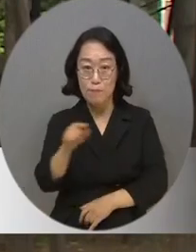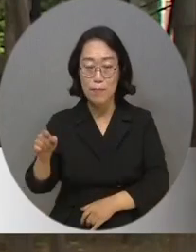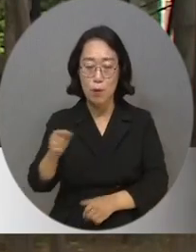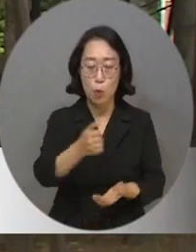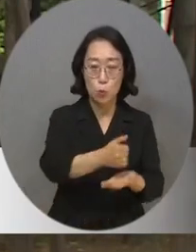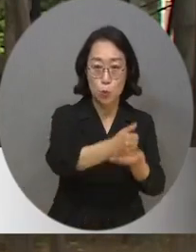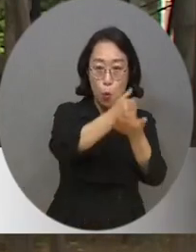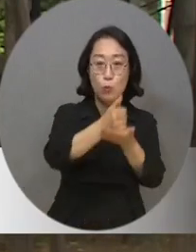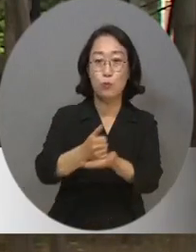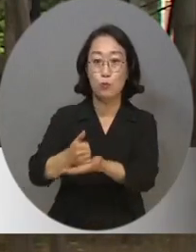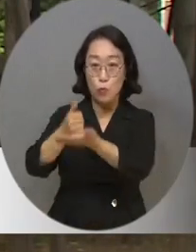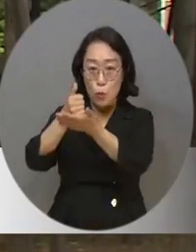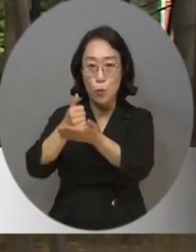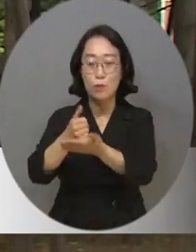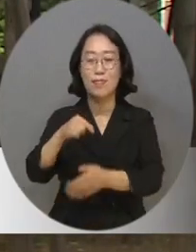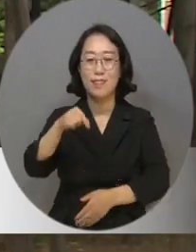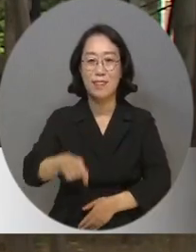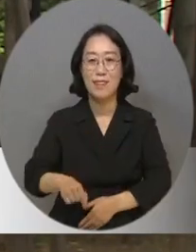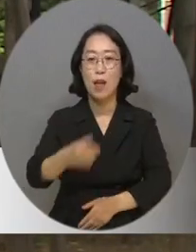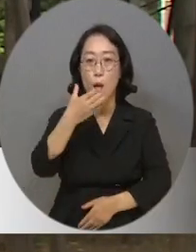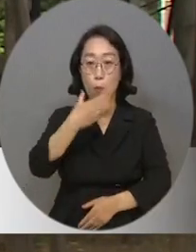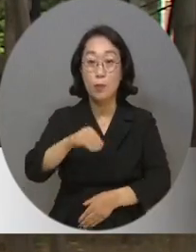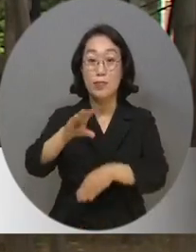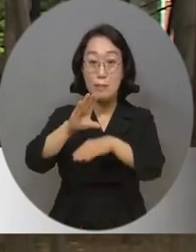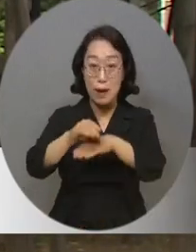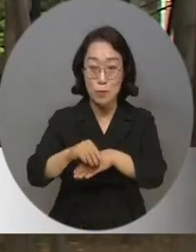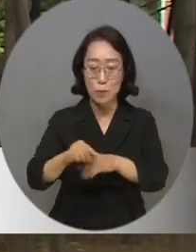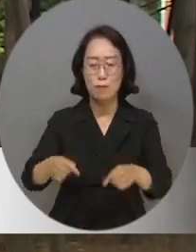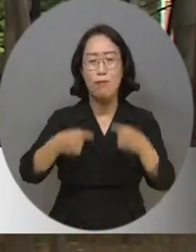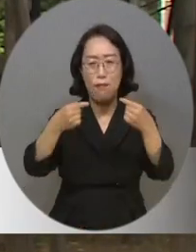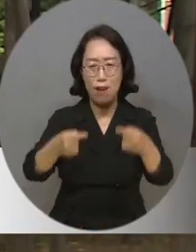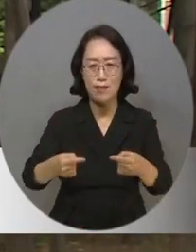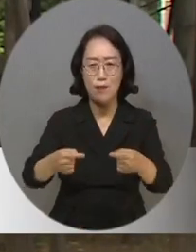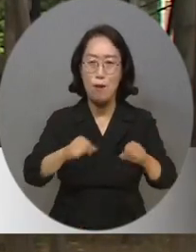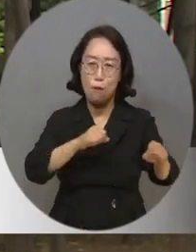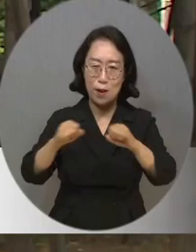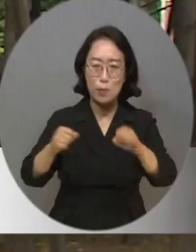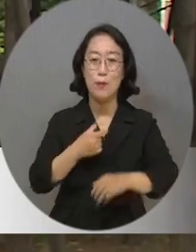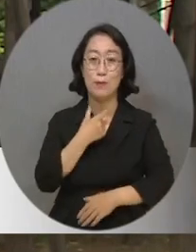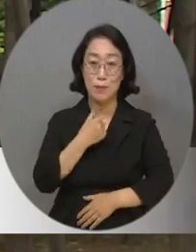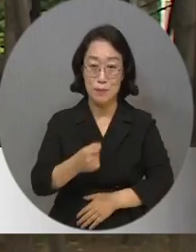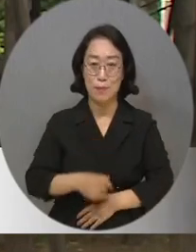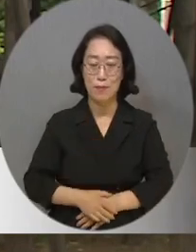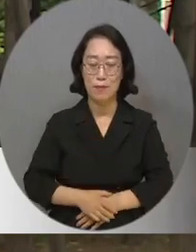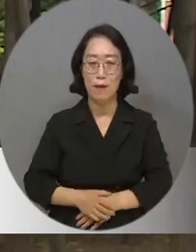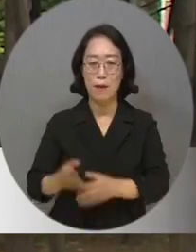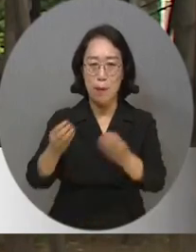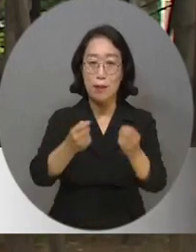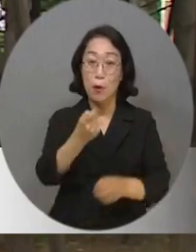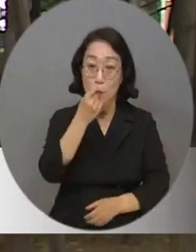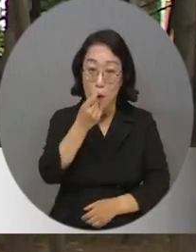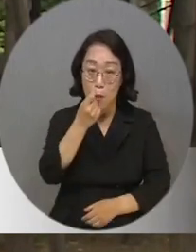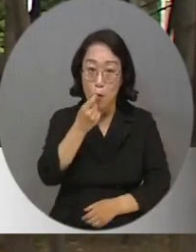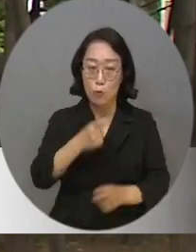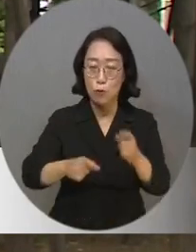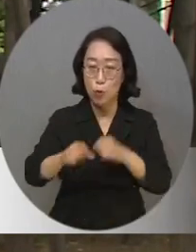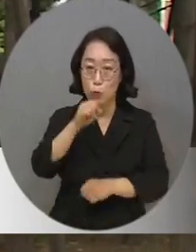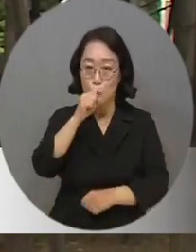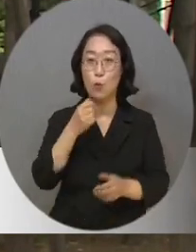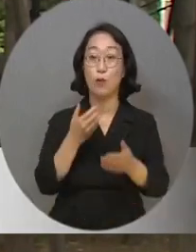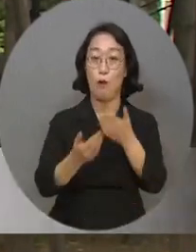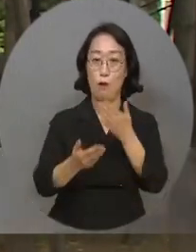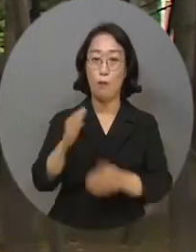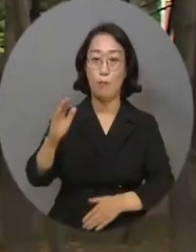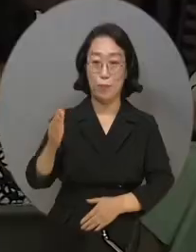서로 존중할 수 있는 복지tv로 한번 활동해보면 좋을 것 같고 많은 거를 배우면 더 좋은